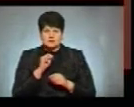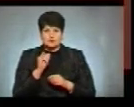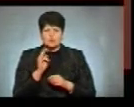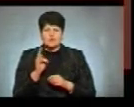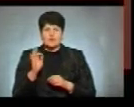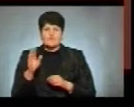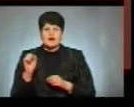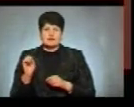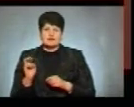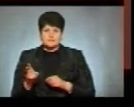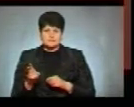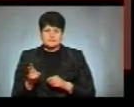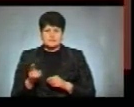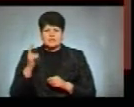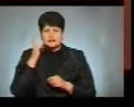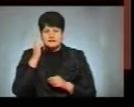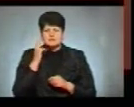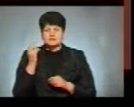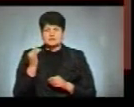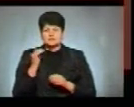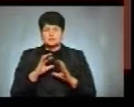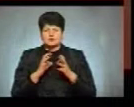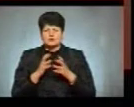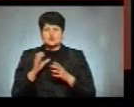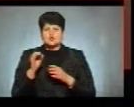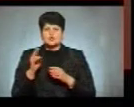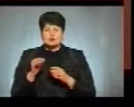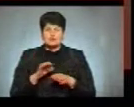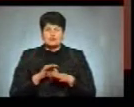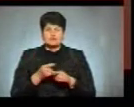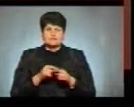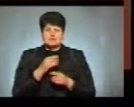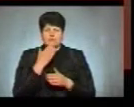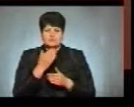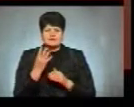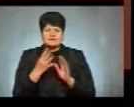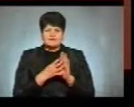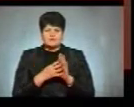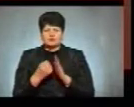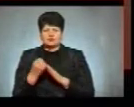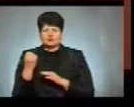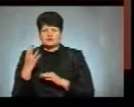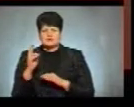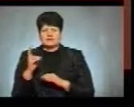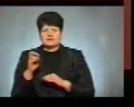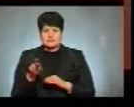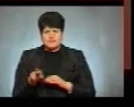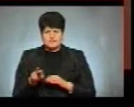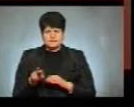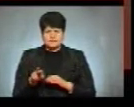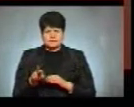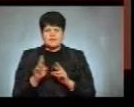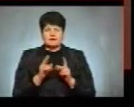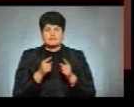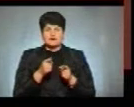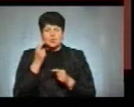Ковалик. Київський міжнародний інститут соціології проводив це опитування з 9 по 14 квітня. Як